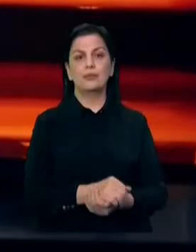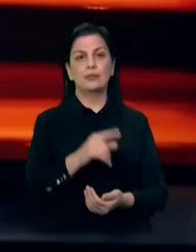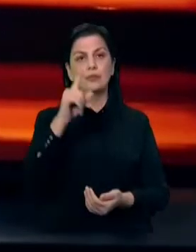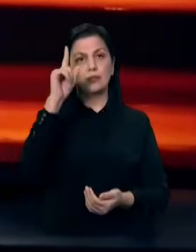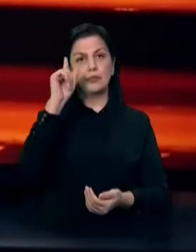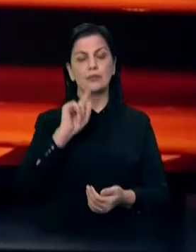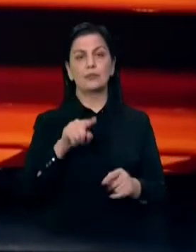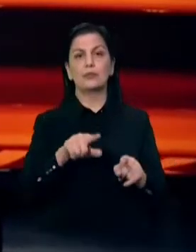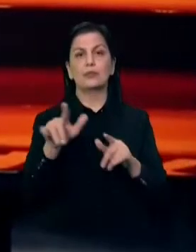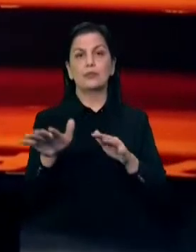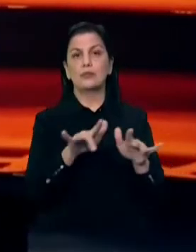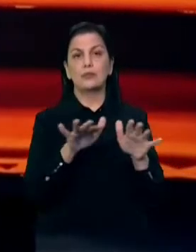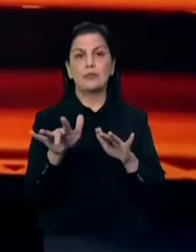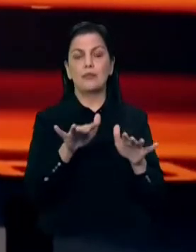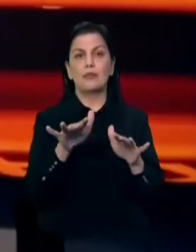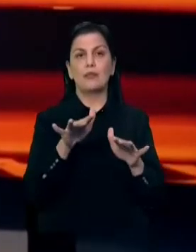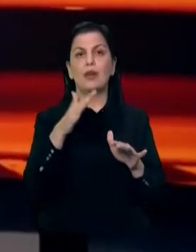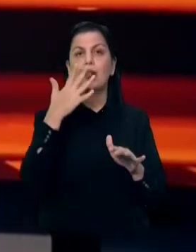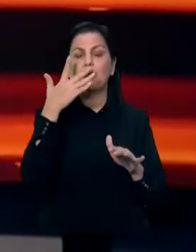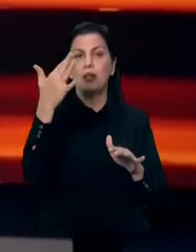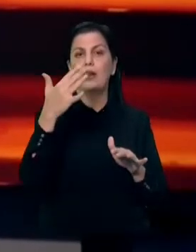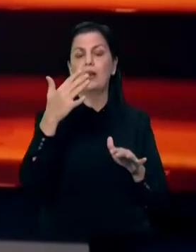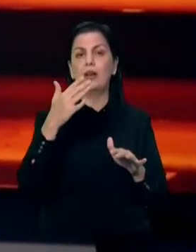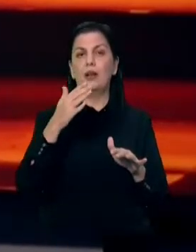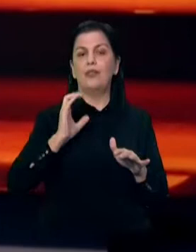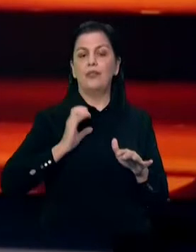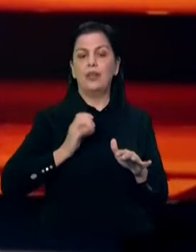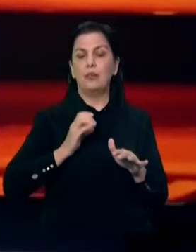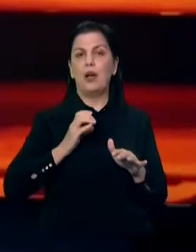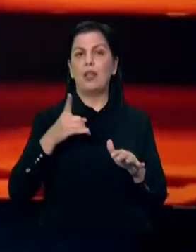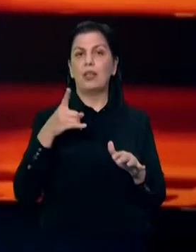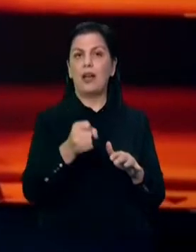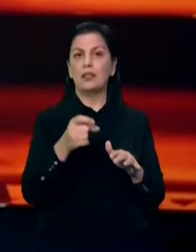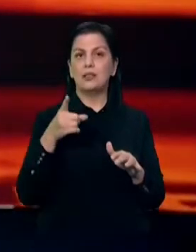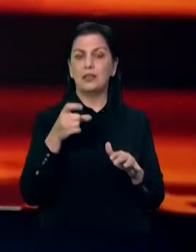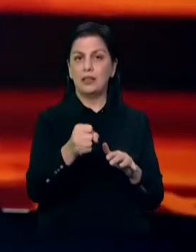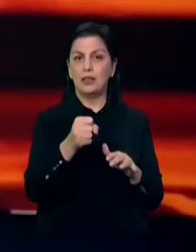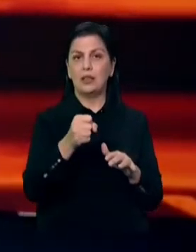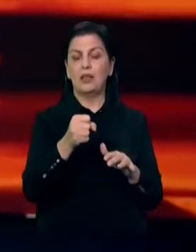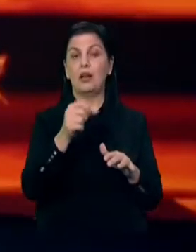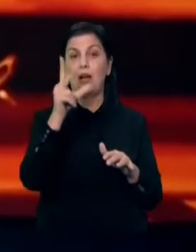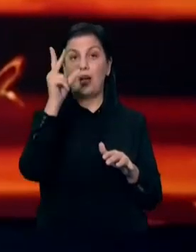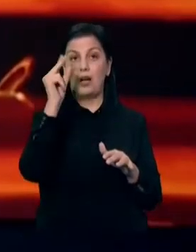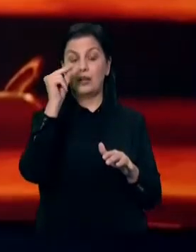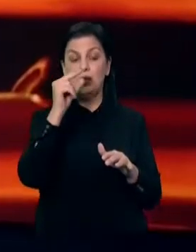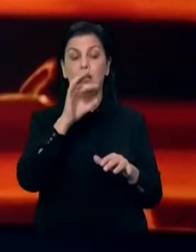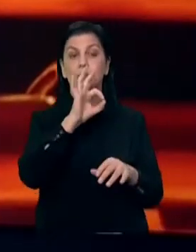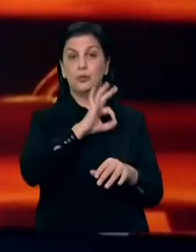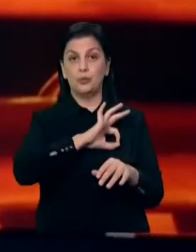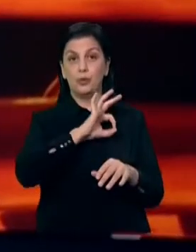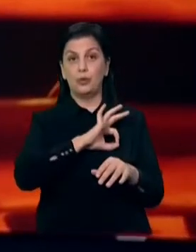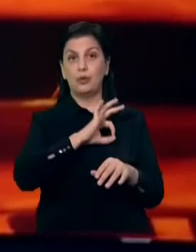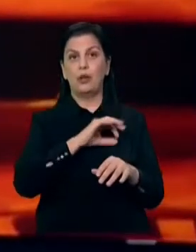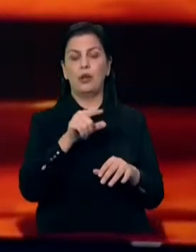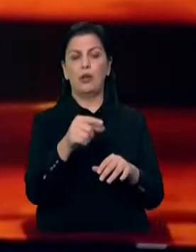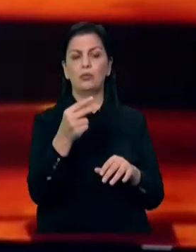Azərbaycanda fəaliyyət göstərən xarici taksi şirkətlərinin xidmətlərindən istifadə etdiyinizdə cüzi miqdarda da olsa